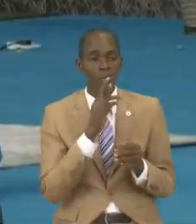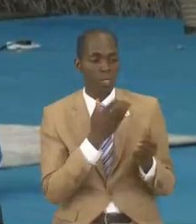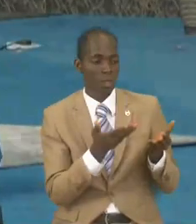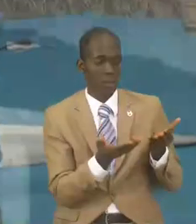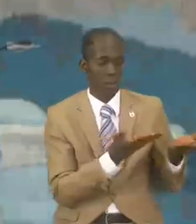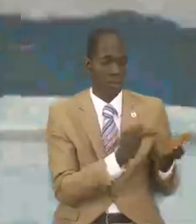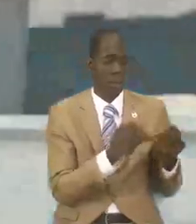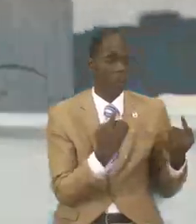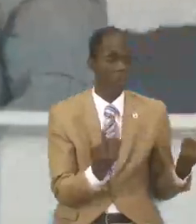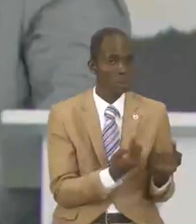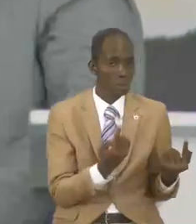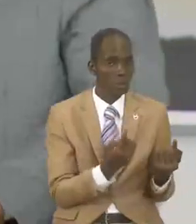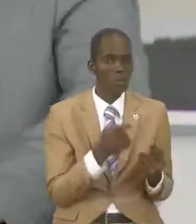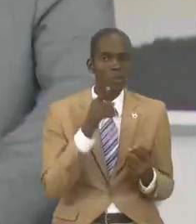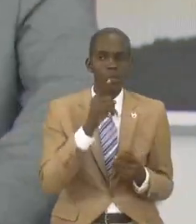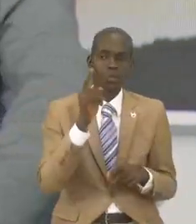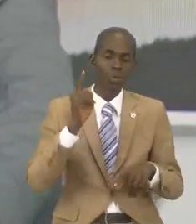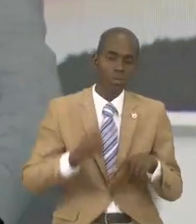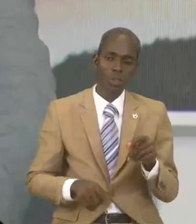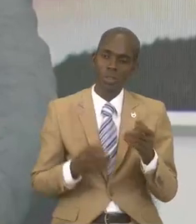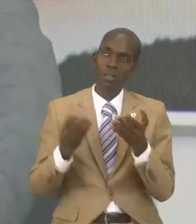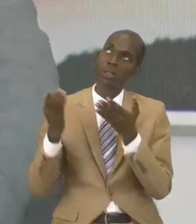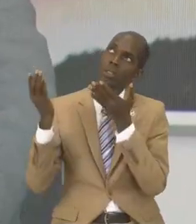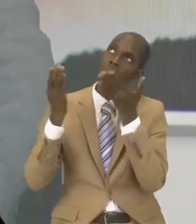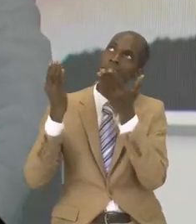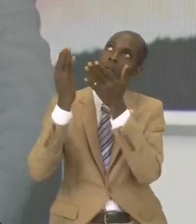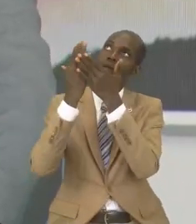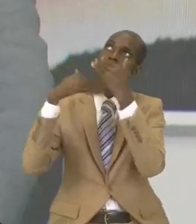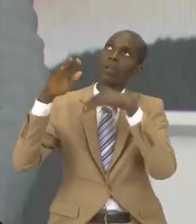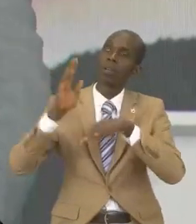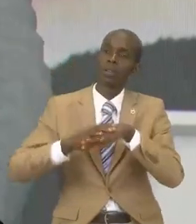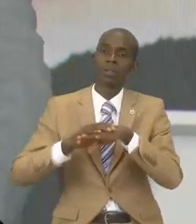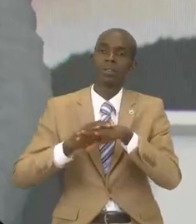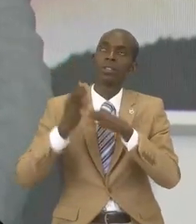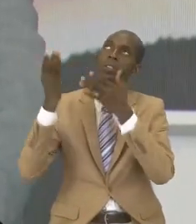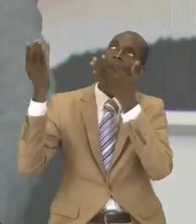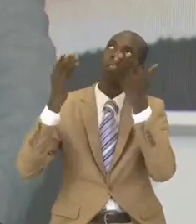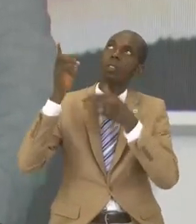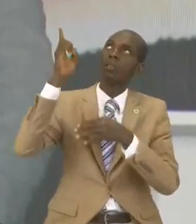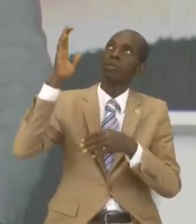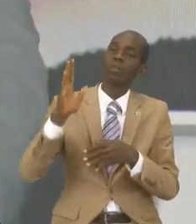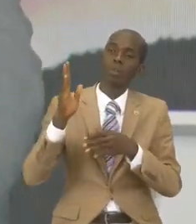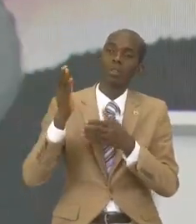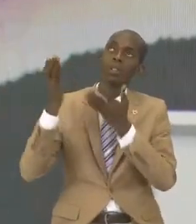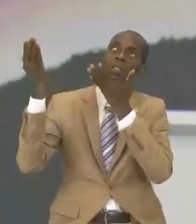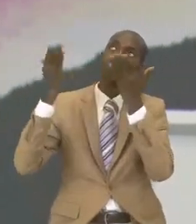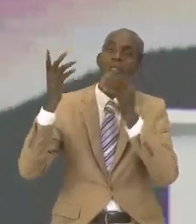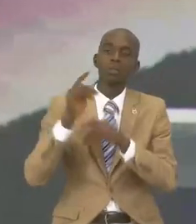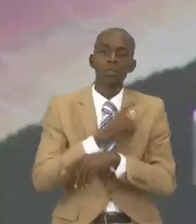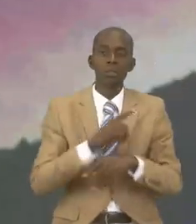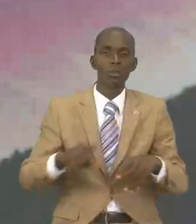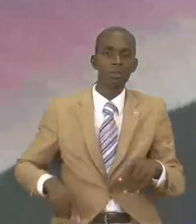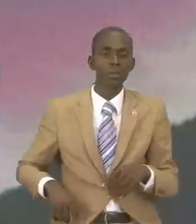Si vous servez le péché, vous ne pouvez pas servir le ciel, servir Dieu, servir le